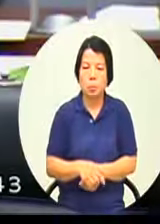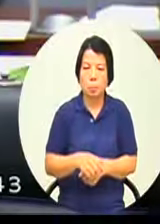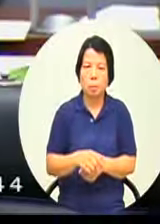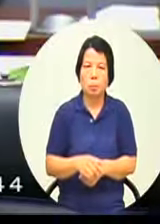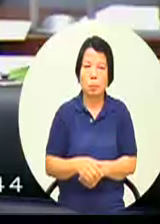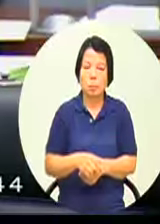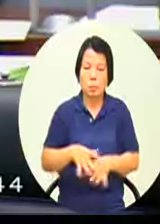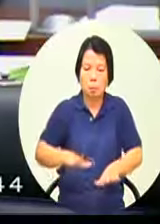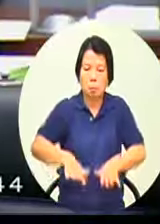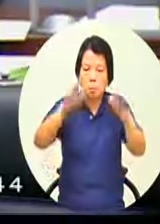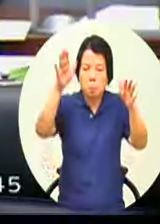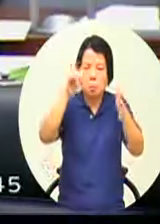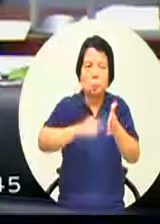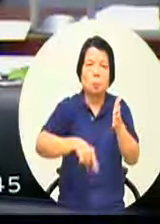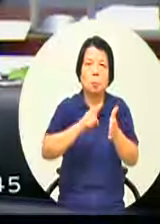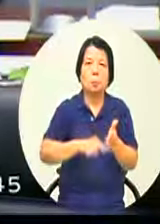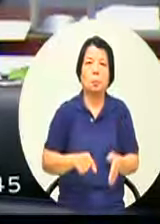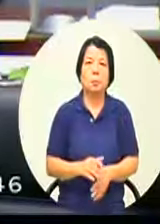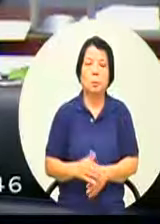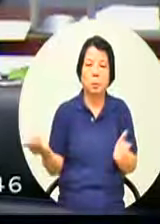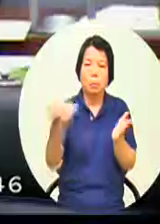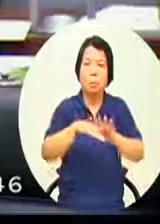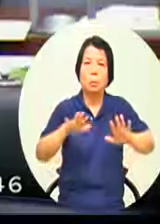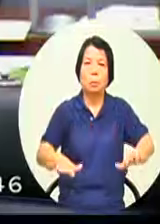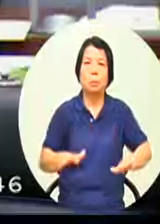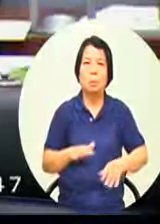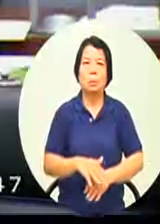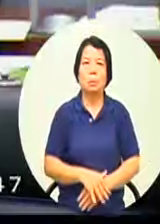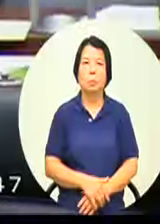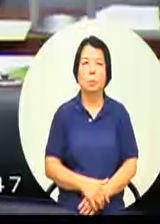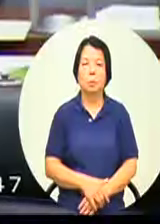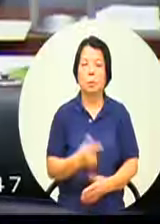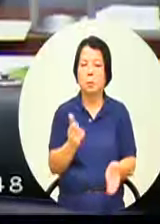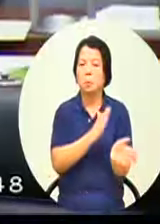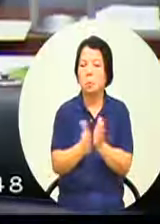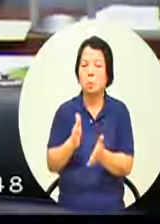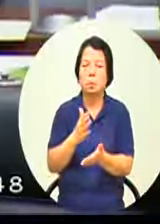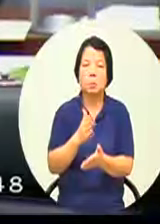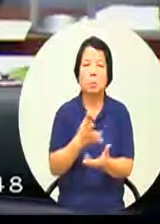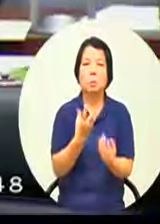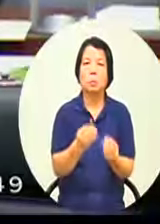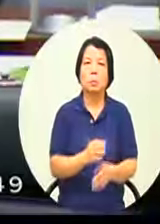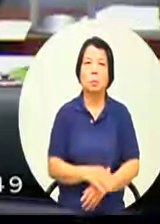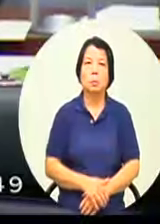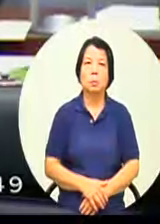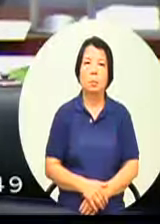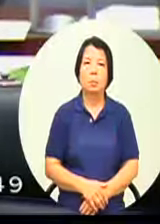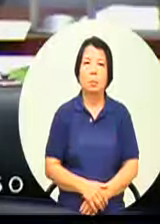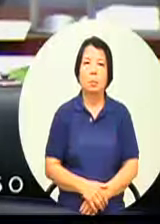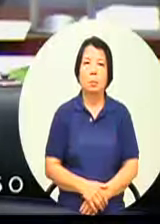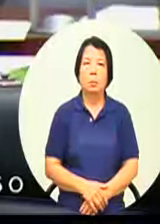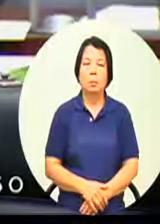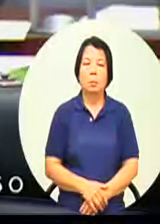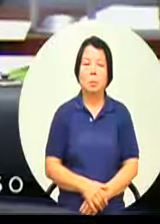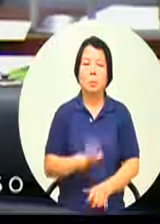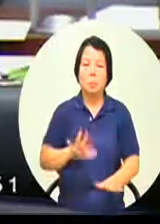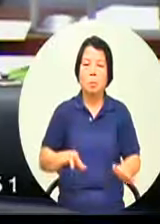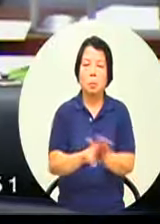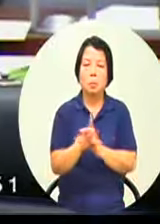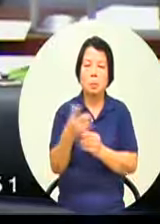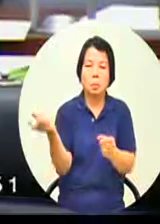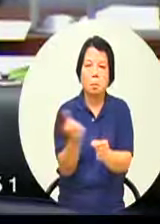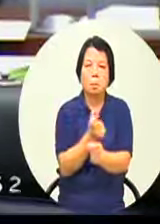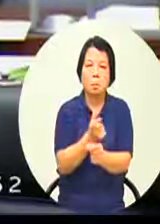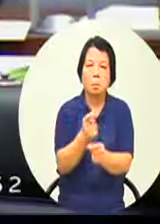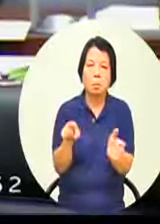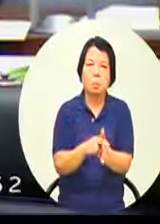个淹水了哈。那到现在为止也没有处理，所以这一次莫兰蒂台风来的